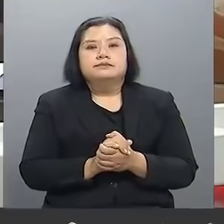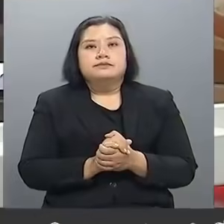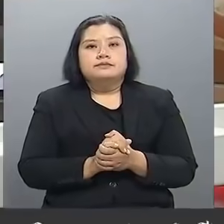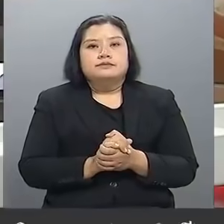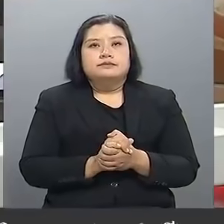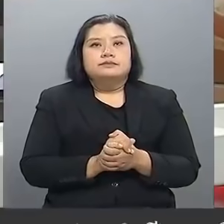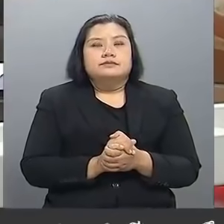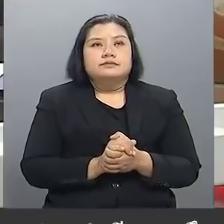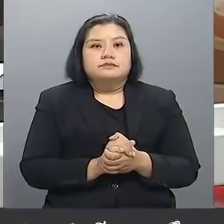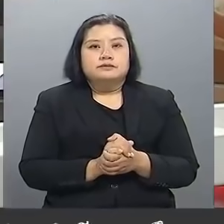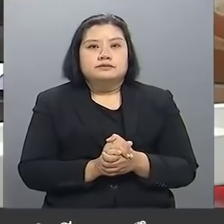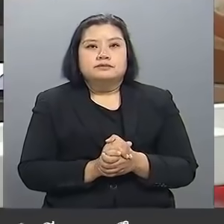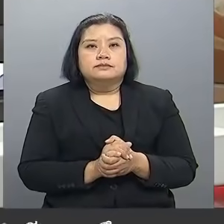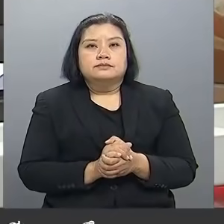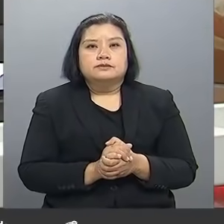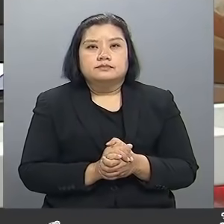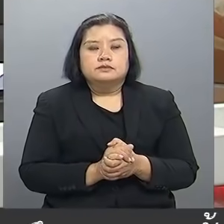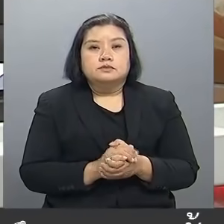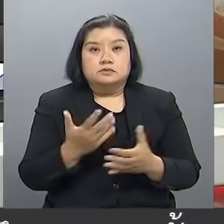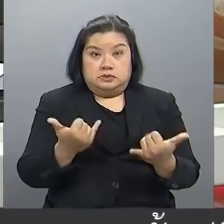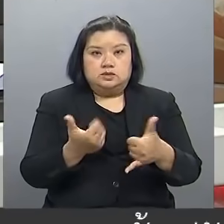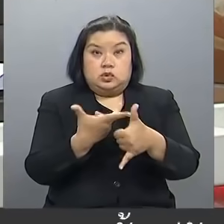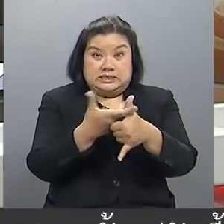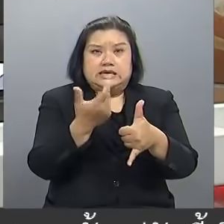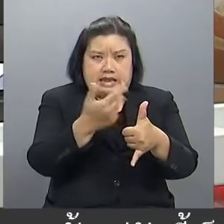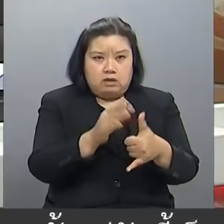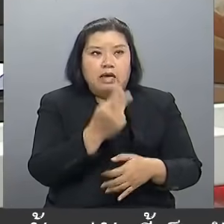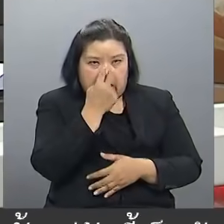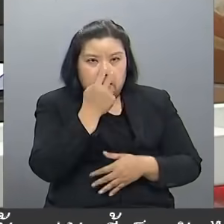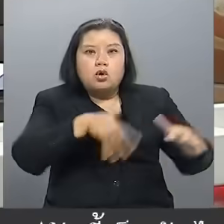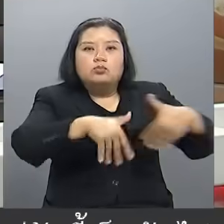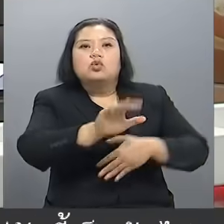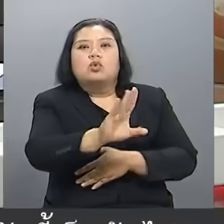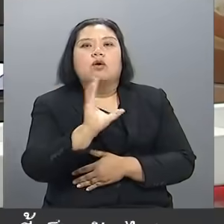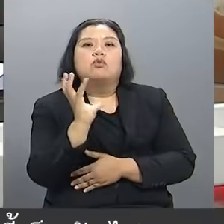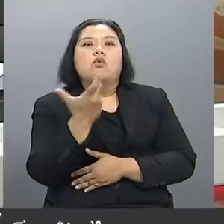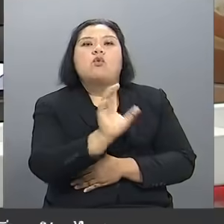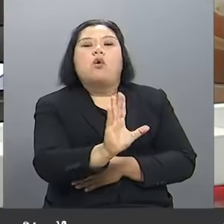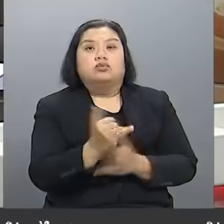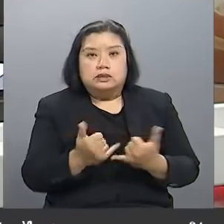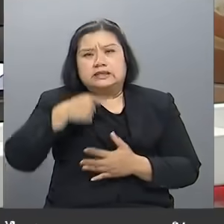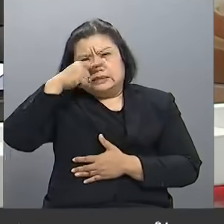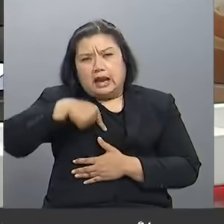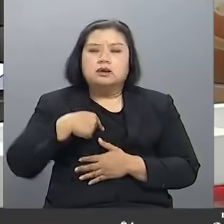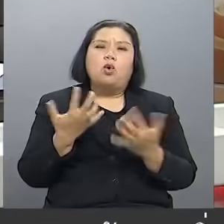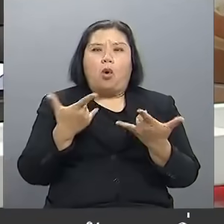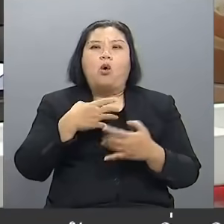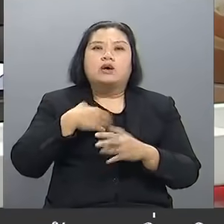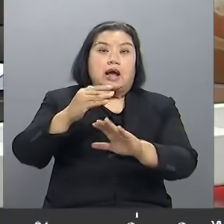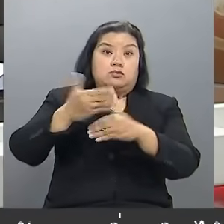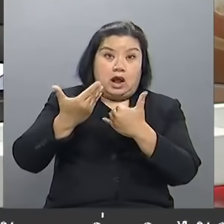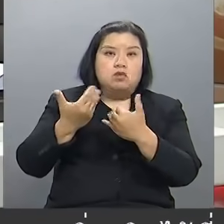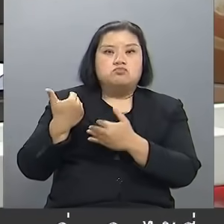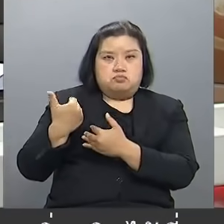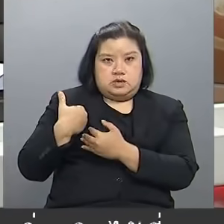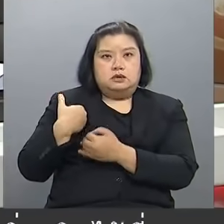มีแค่นี้ที่หลายๆประเทศนั้นฉีดวัคซีนให้กับประชากรของเขาแล้วนะขณะที่ไทยก็กำลังรอรับวัคซีนอยู่นั้นก็มีคำอธิบายจากแพทย์ผู้เ****วชาญด้านไวรัส